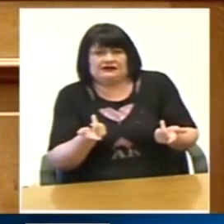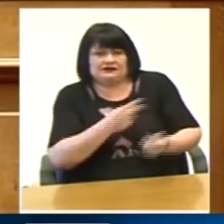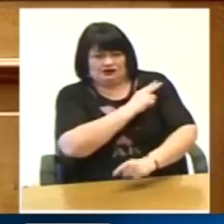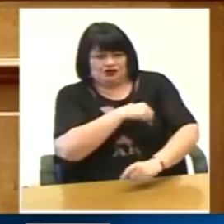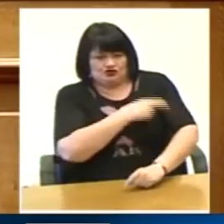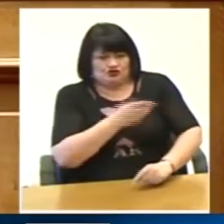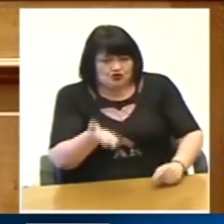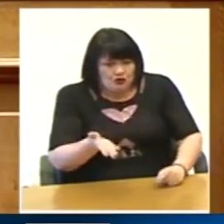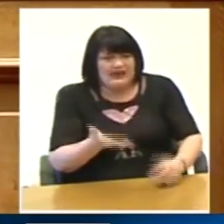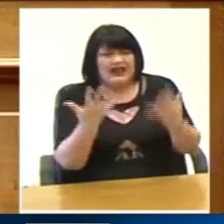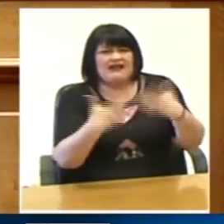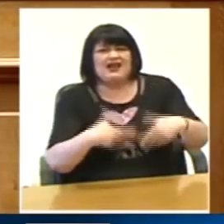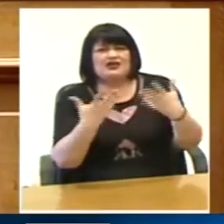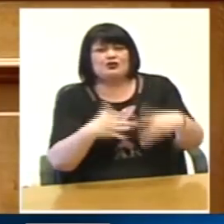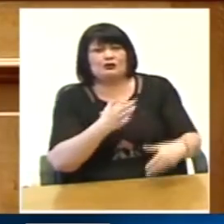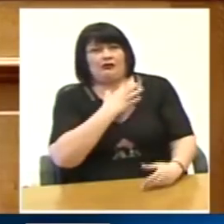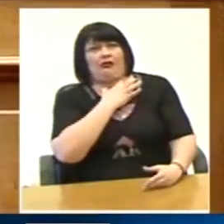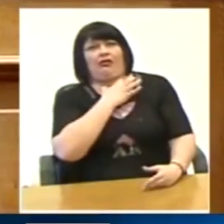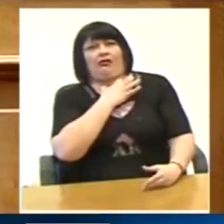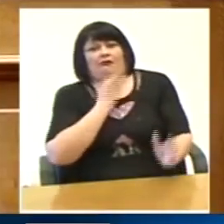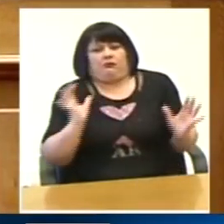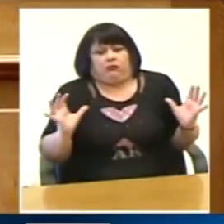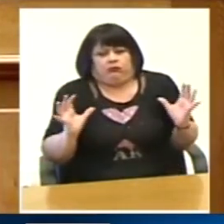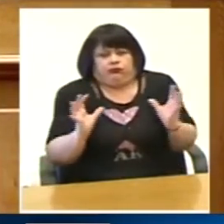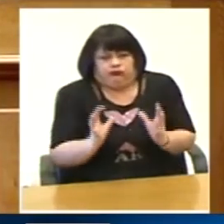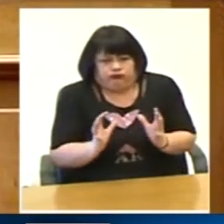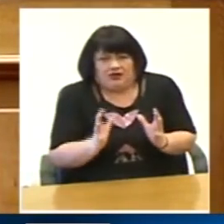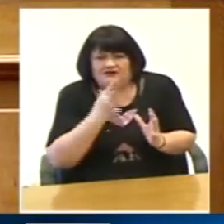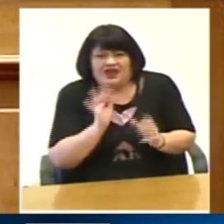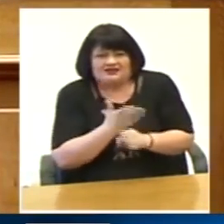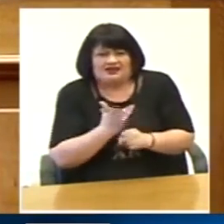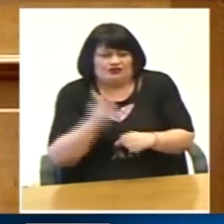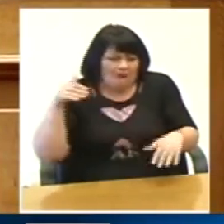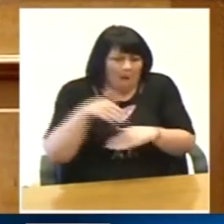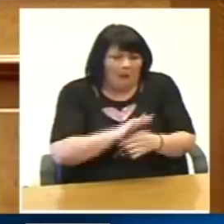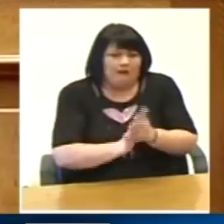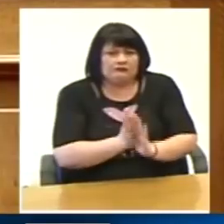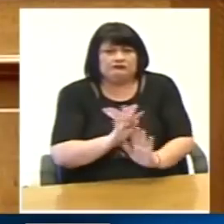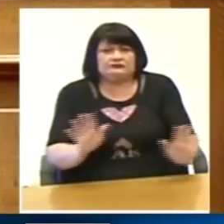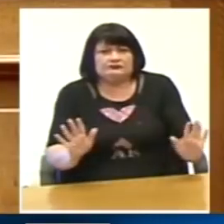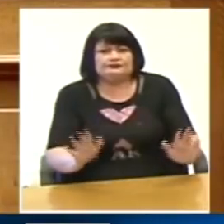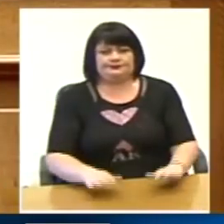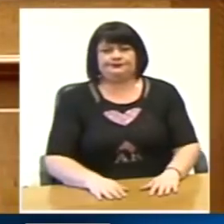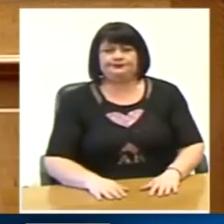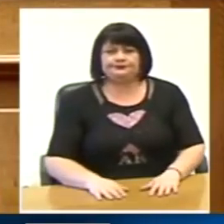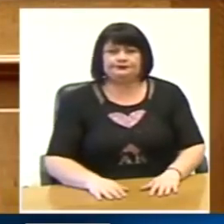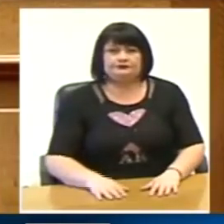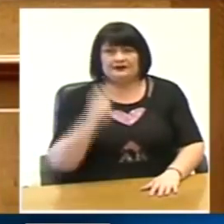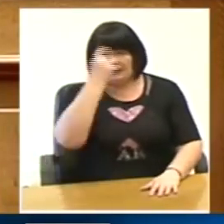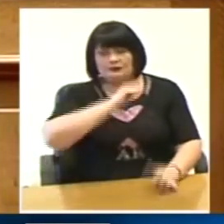Νοσοκομεία τα οποία λειτουργούν σε κατάσταση ασφυξίας, έτοιμα να καταρρεύσουν. Με την εντατικοποίηση του δυναμικού,